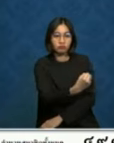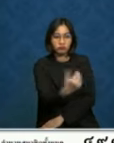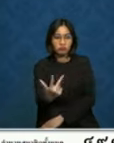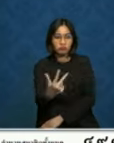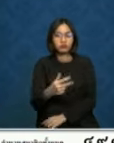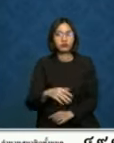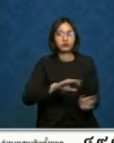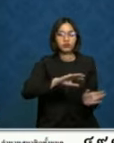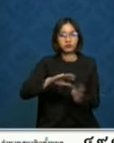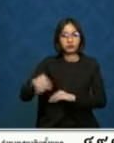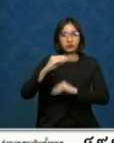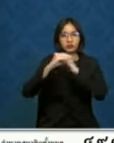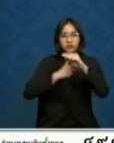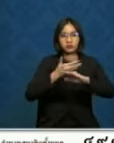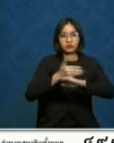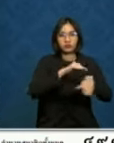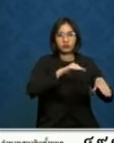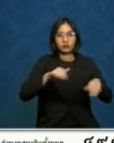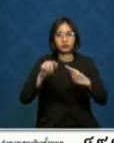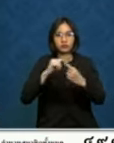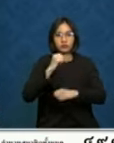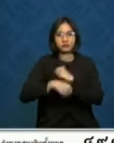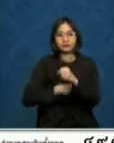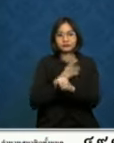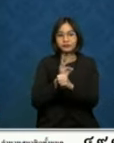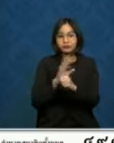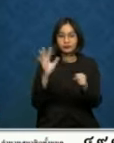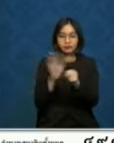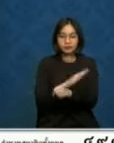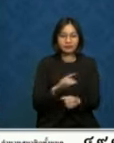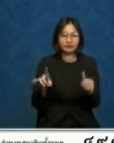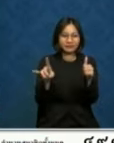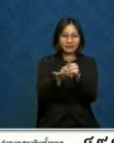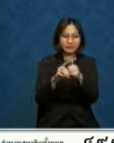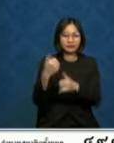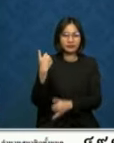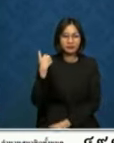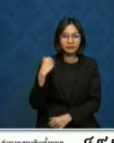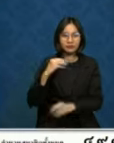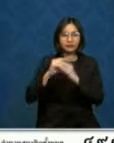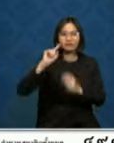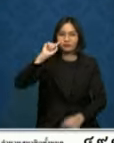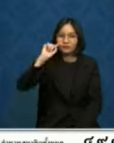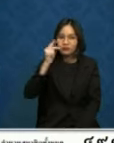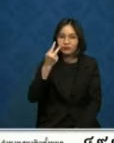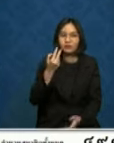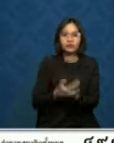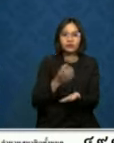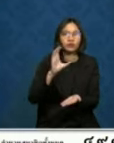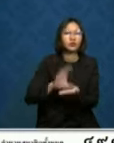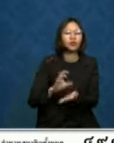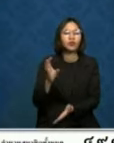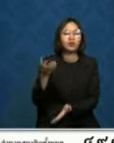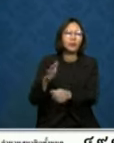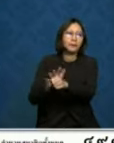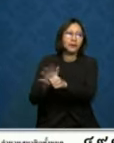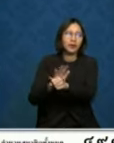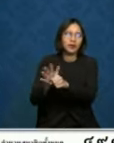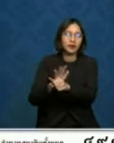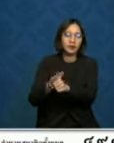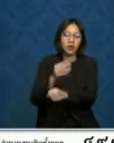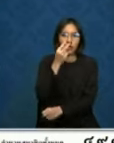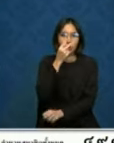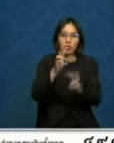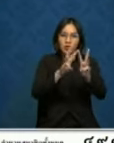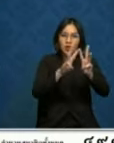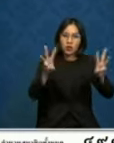การนึงค่ะโครงการเตรียมความพร้อมเข้าสู่วัยเกษียณอย่างมีคุณภาพกลับมาอีกแล้วค่ะโครงการนี้เอาที่จริงงบก็ไม่ได้เยอะแยะอะไรหรอกค่ะท่านประธานดู